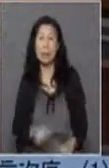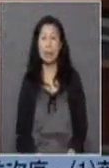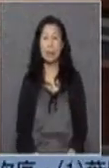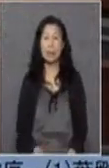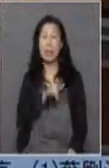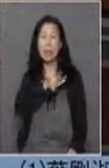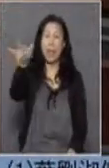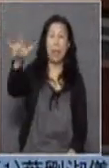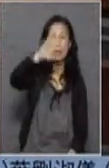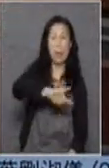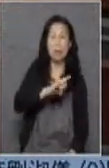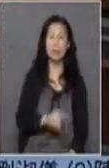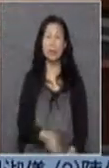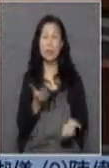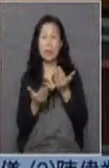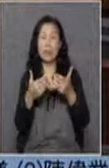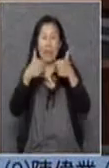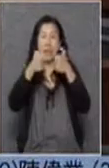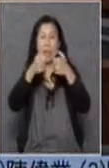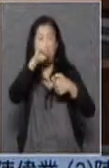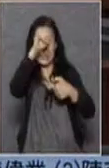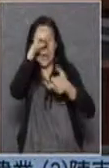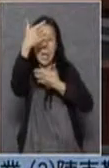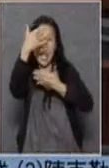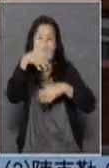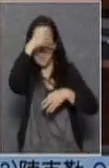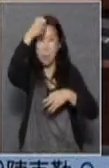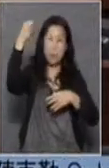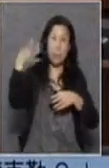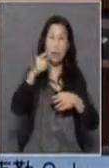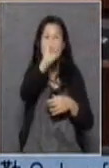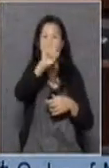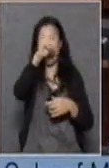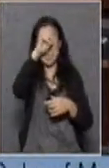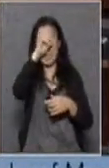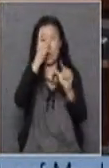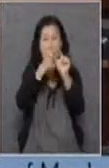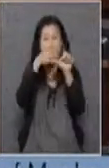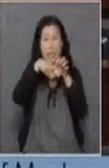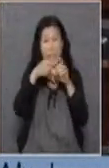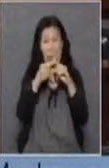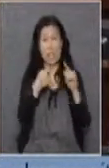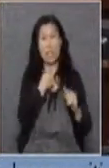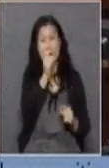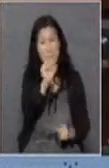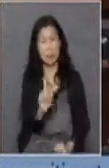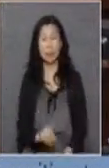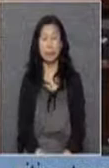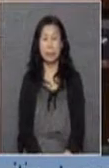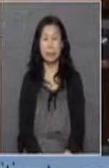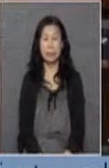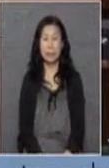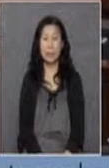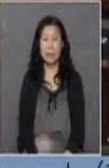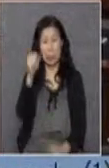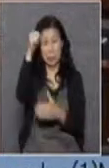飛去，可能連結婚紀念日都不記得了，還怎麼記得中產人士啊？所以這個承